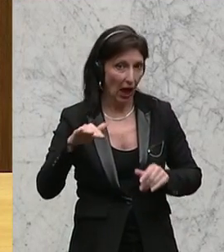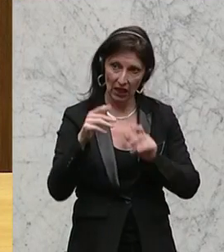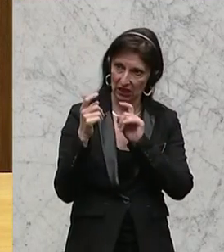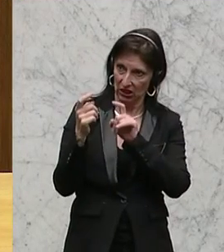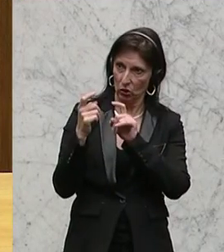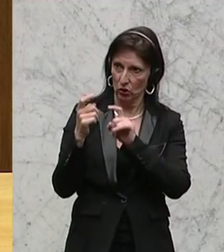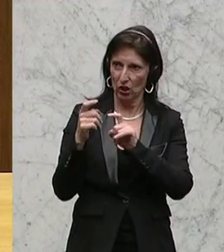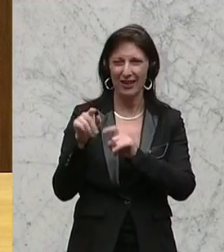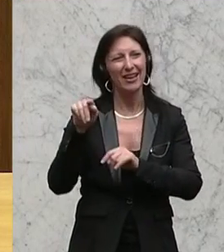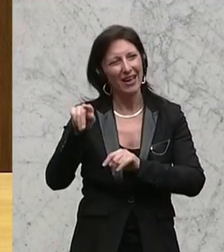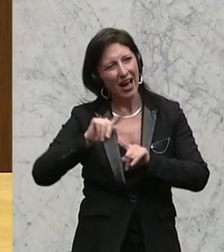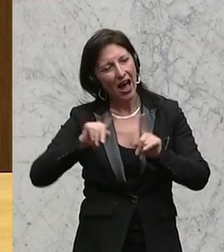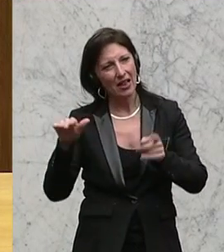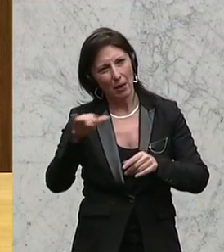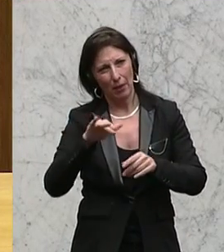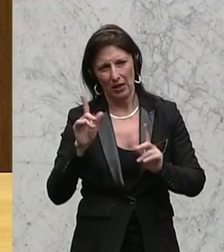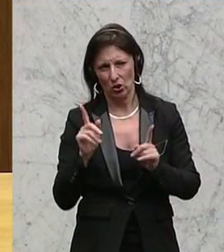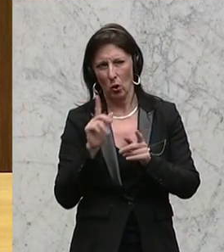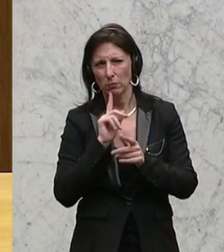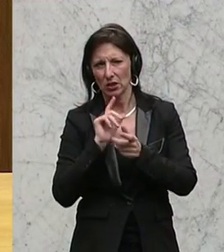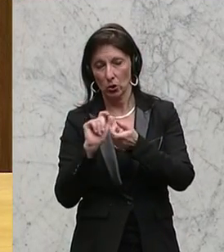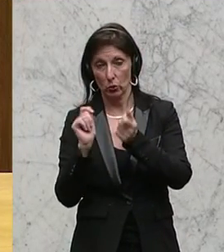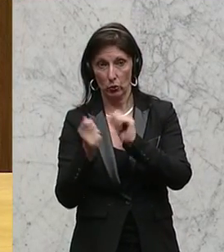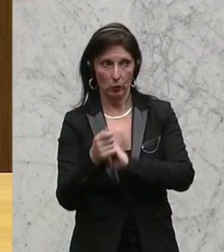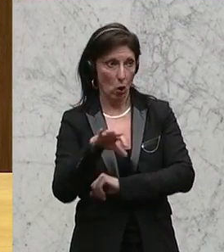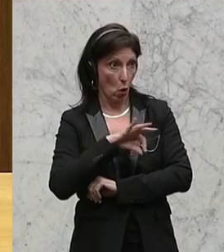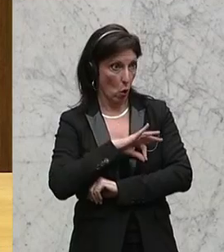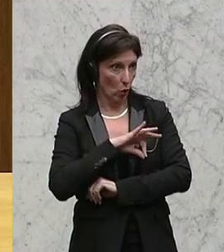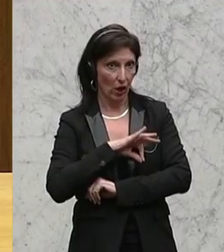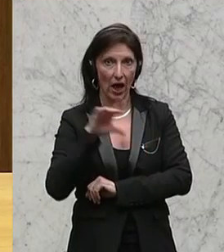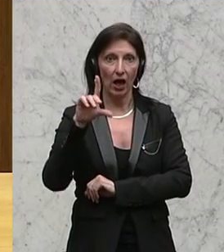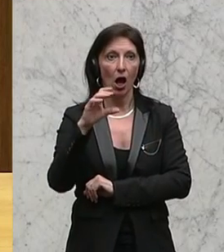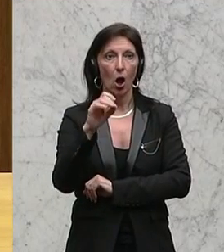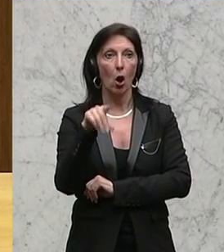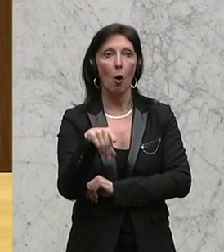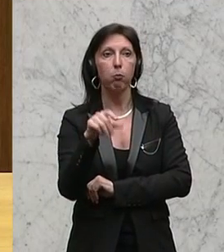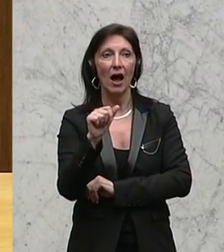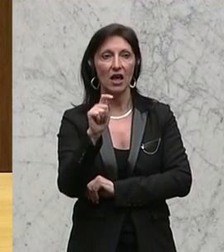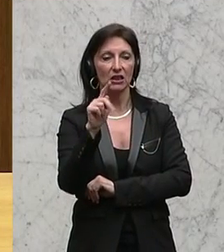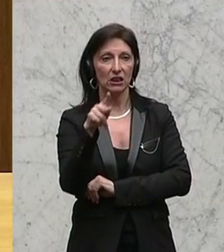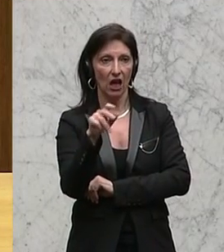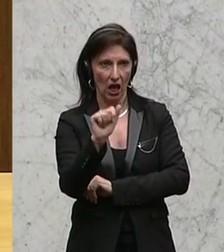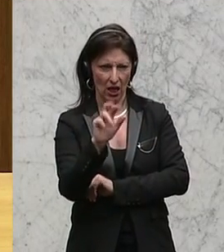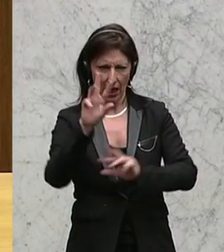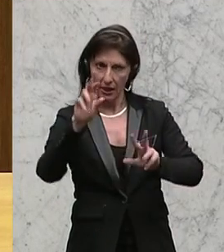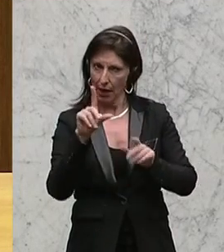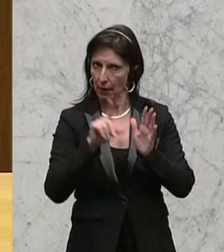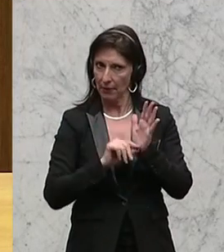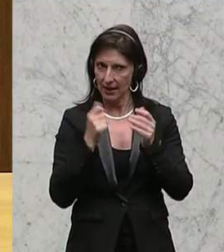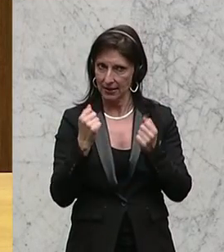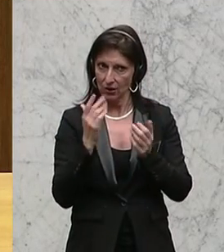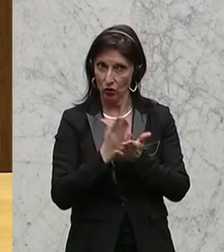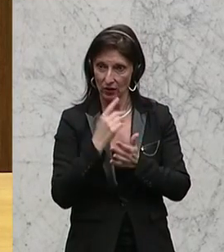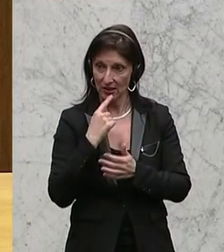dass eine Schraube nachzudrehen ist. Und Kollege Lobatka hat das ja im Bereich der Mindestsicherung angeführt. Und nachdem